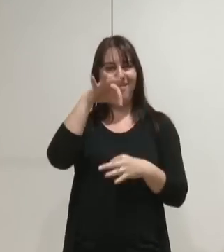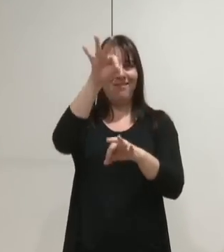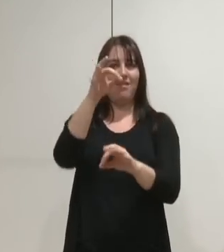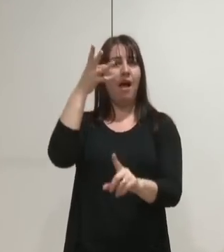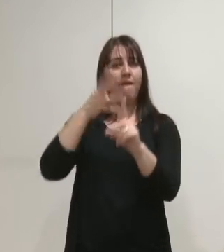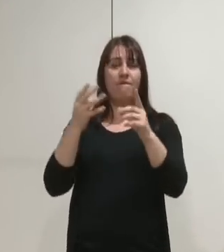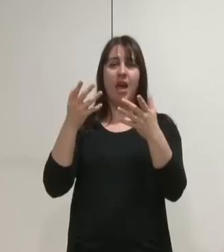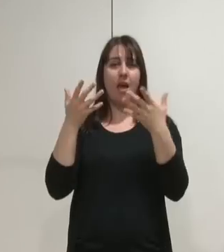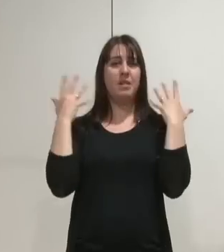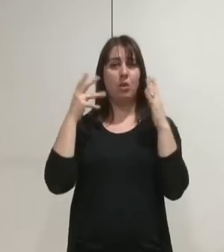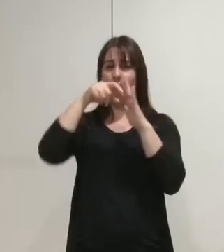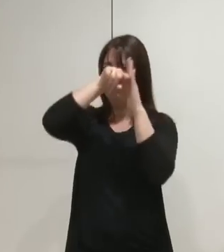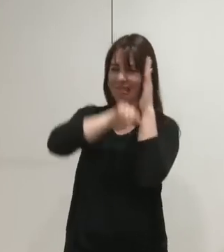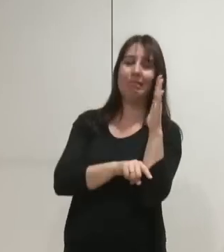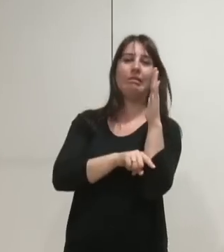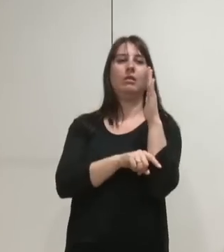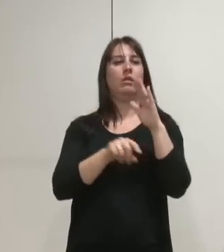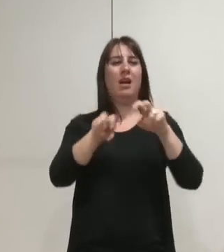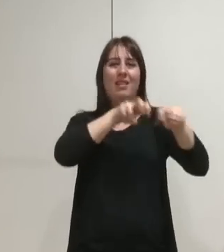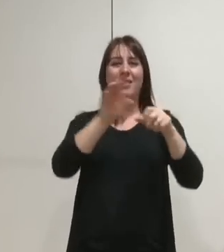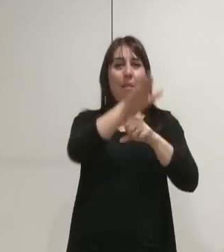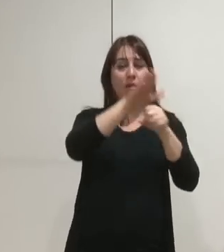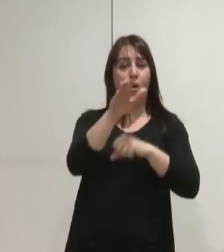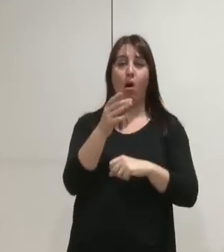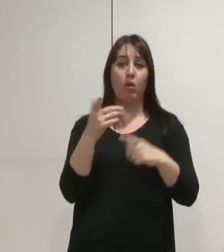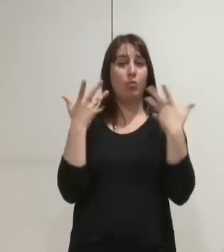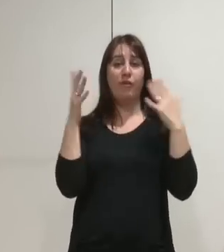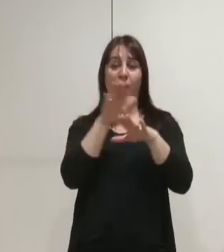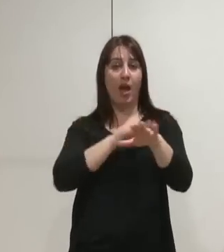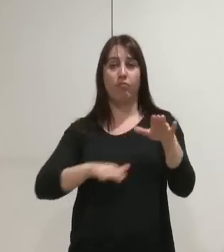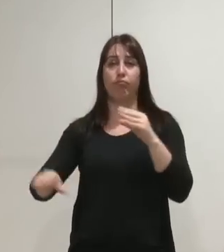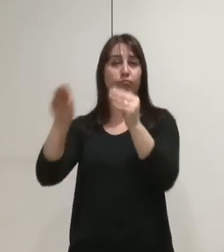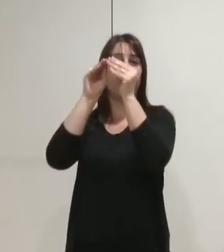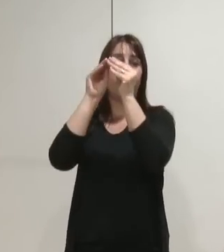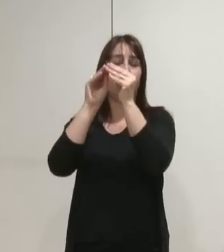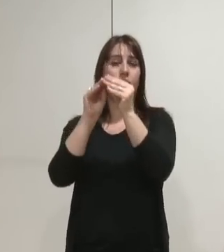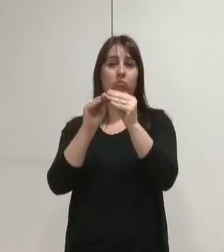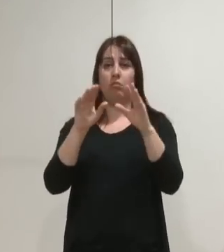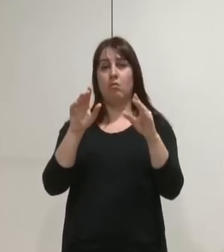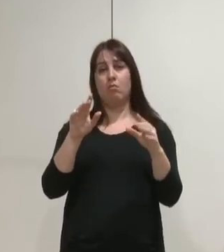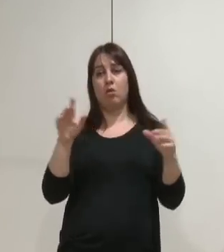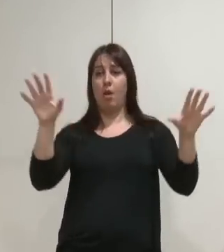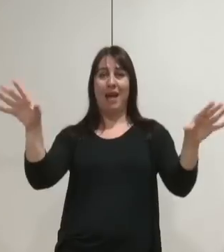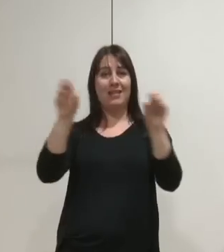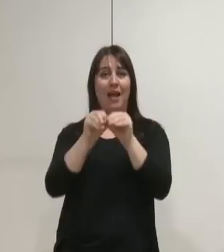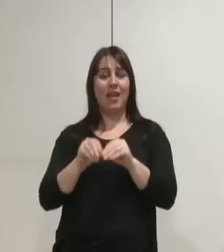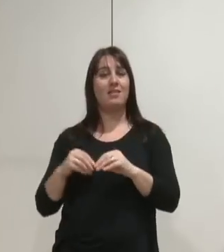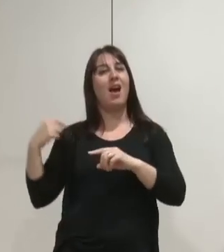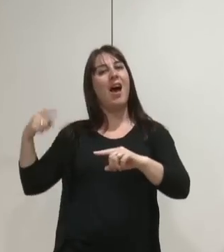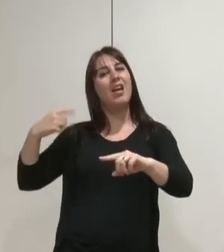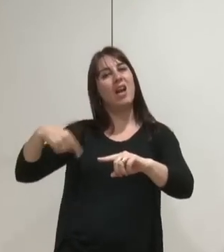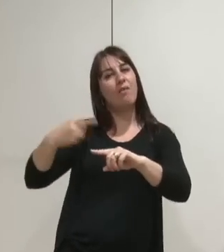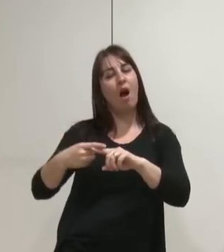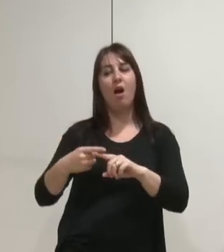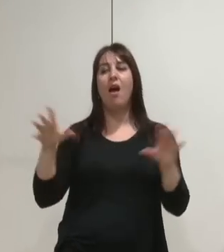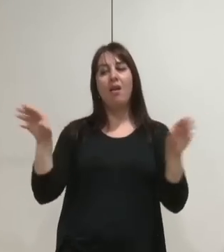mission donc déplacements et tous les frais connexes qui en fait qui faisait la synthèse des délibérations que nous Pr prentons chaque